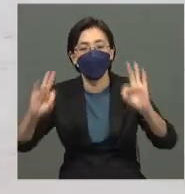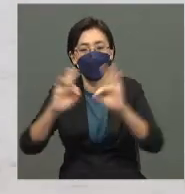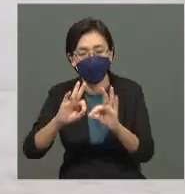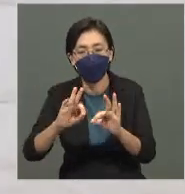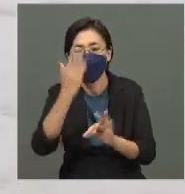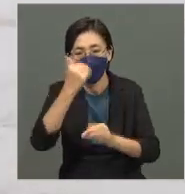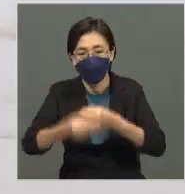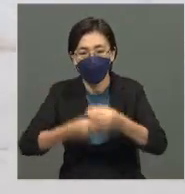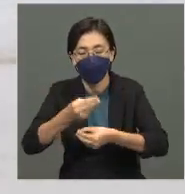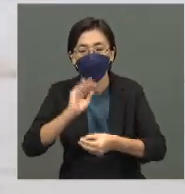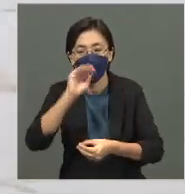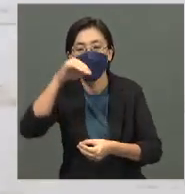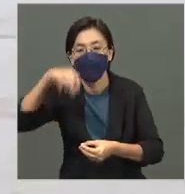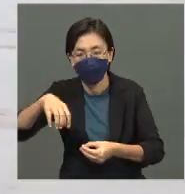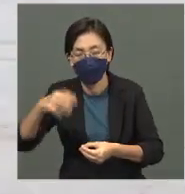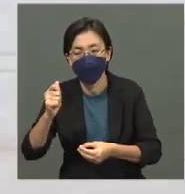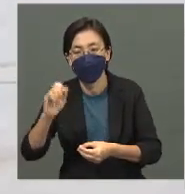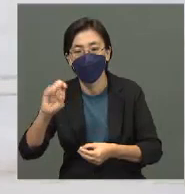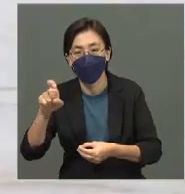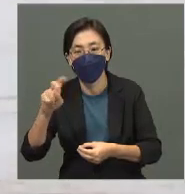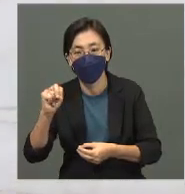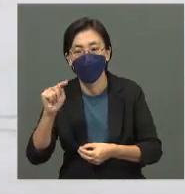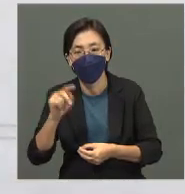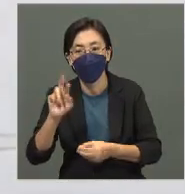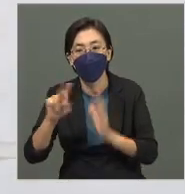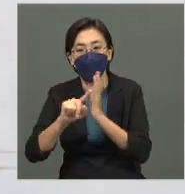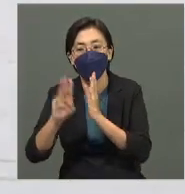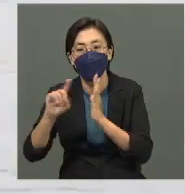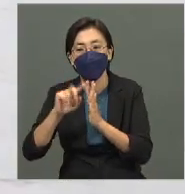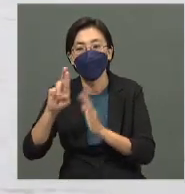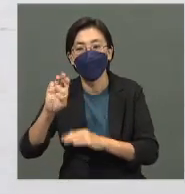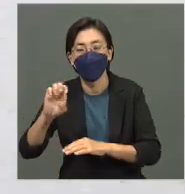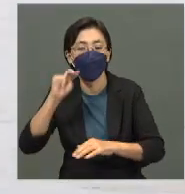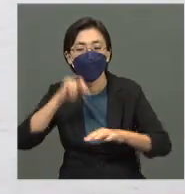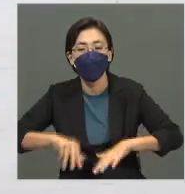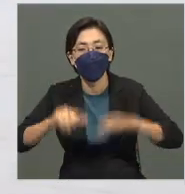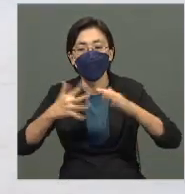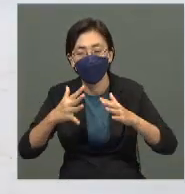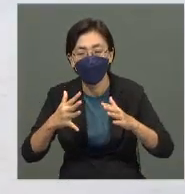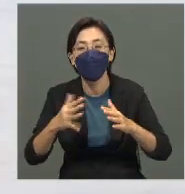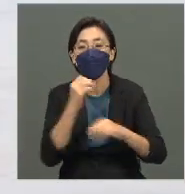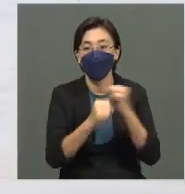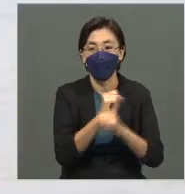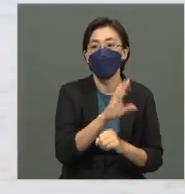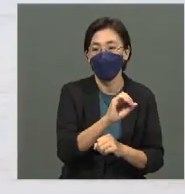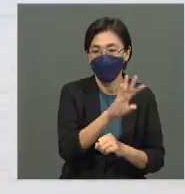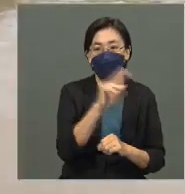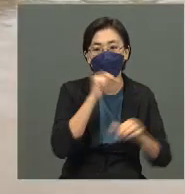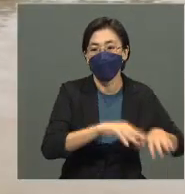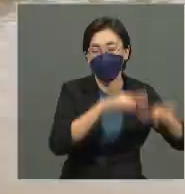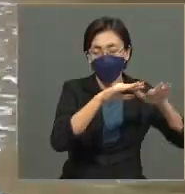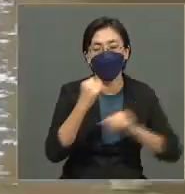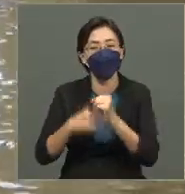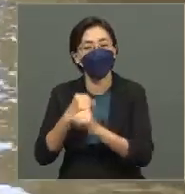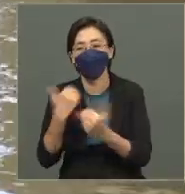ให้ในตลาดเทศบาลอินบุรีไม่ถูกน้ำท่วมในปีนี้เหมือนกับปี2554ครับส่ว